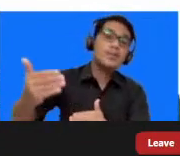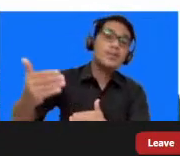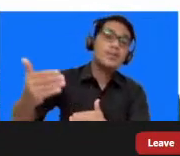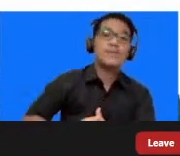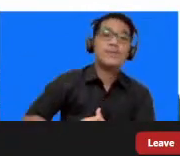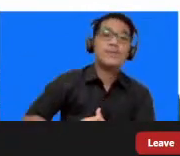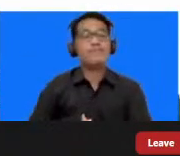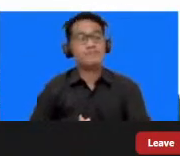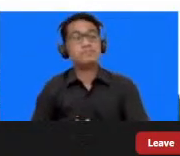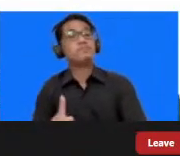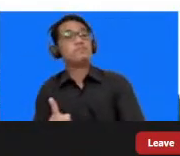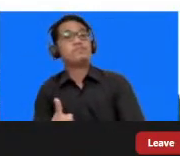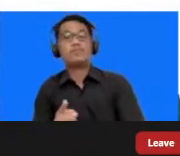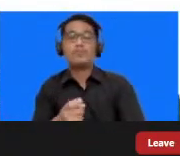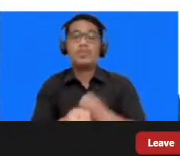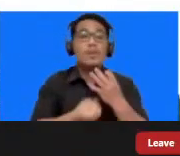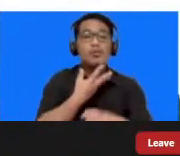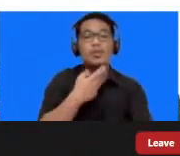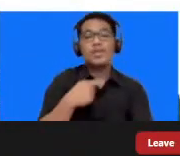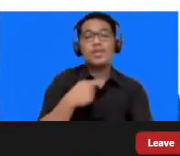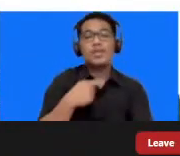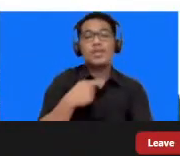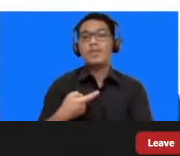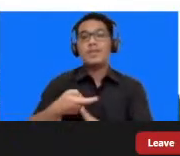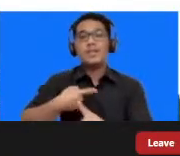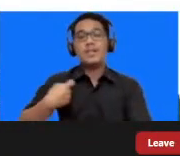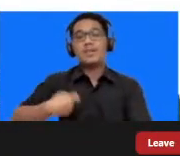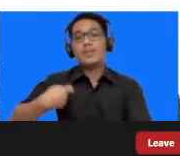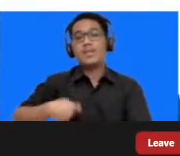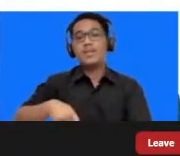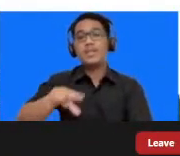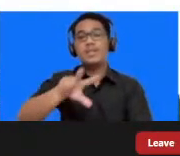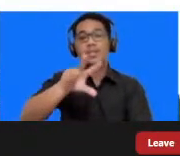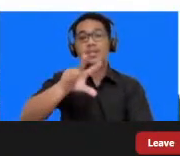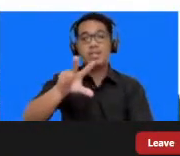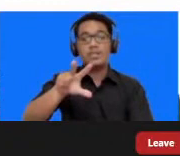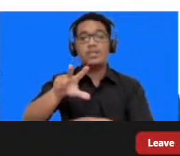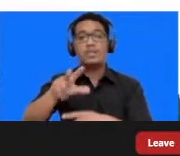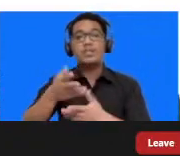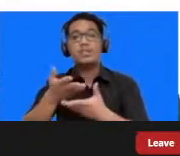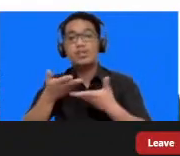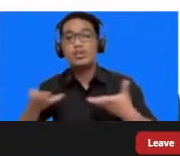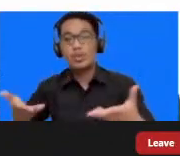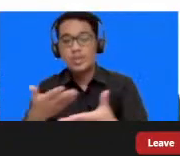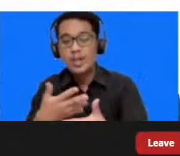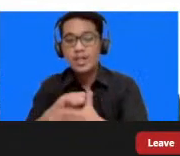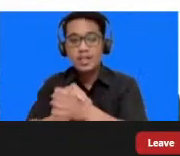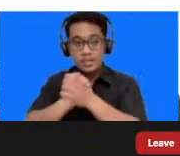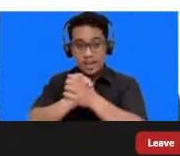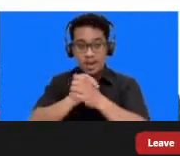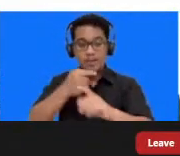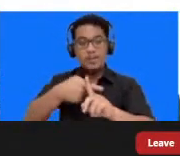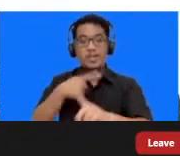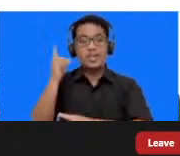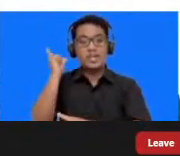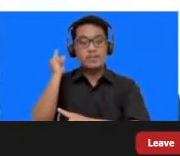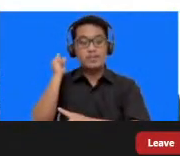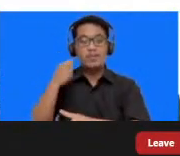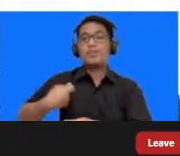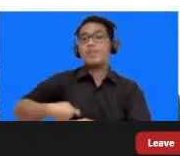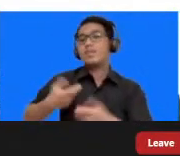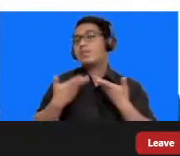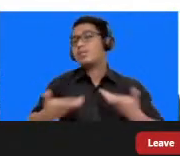sambutan kami dari Kementerian Sosial. Salam dari Ibu Menteri Sosial Republik Indonesia yang saat ini sedang bertugas